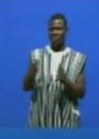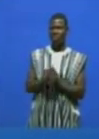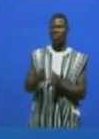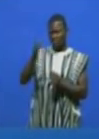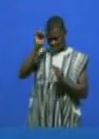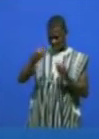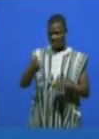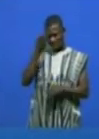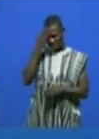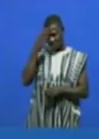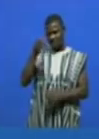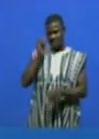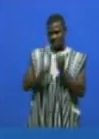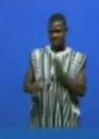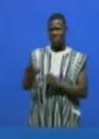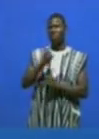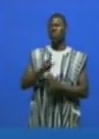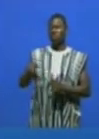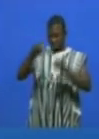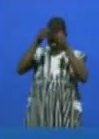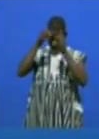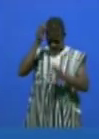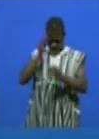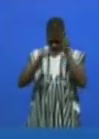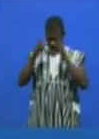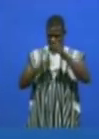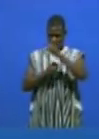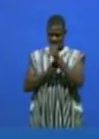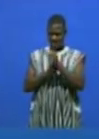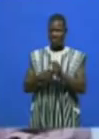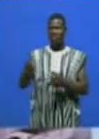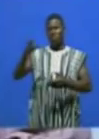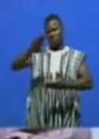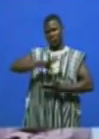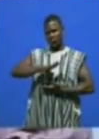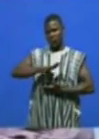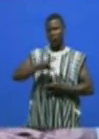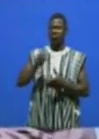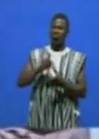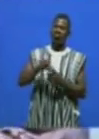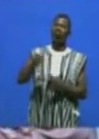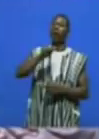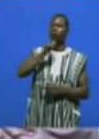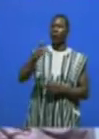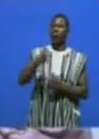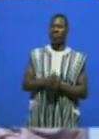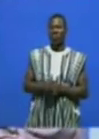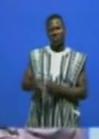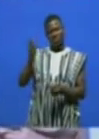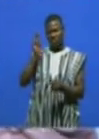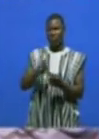pour les avocats de la défense on est satisfait des décisions qui ont été prises par le tribunal ils ont dit que